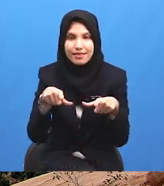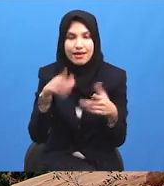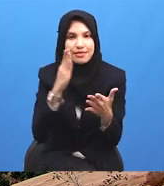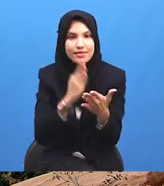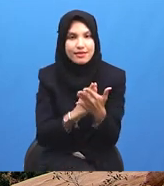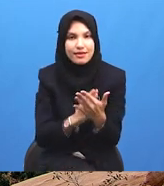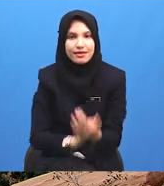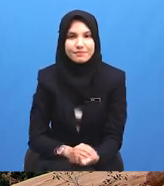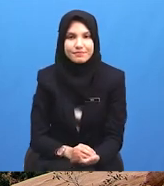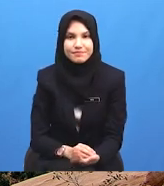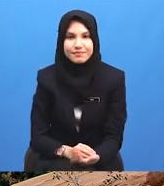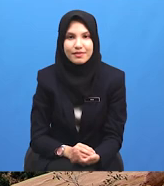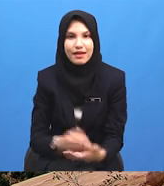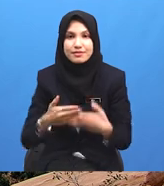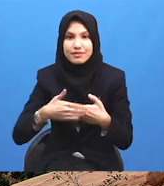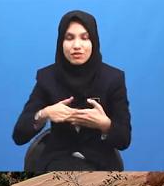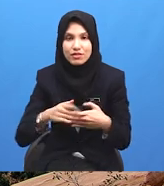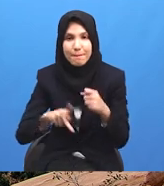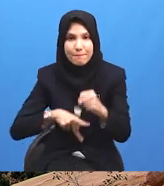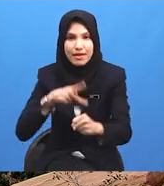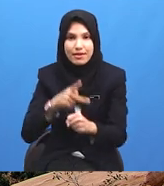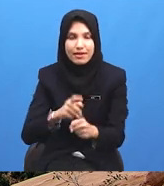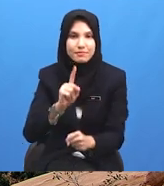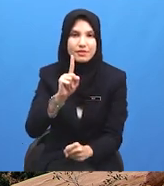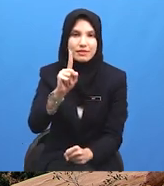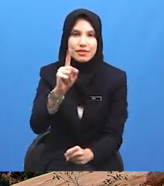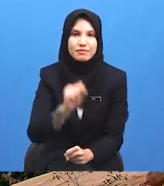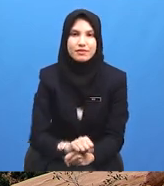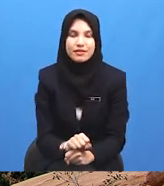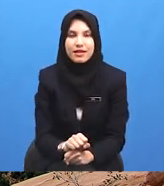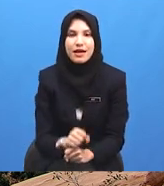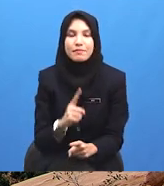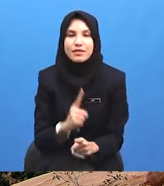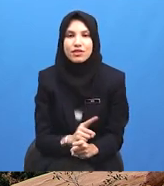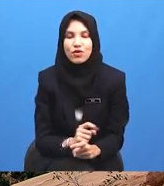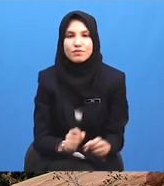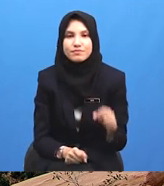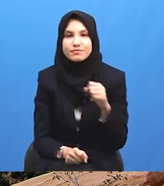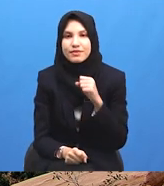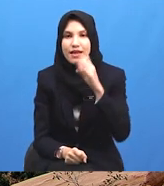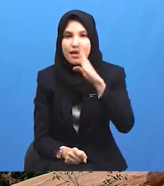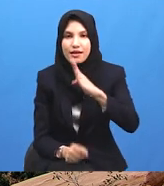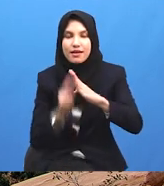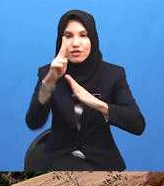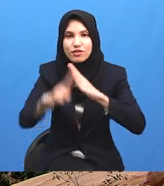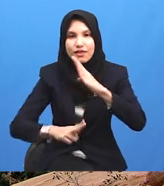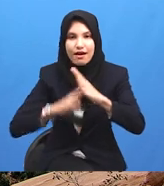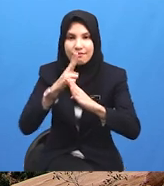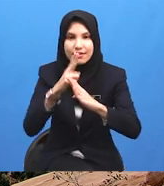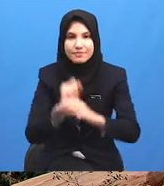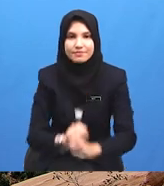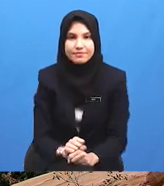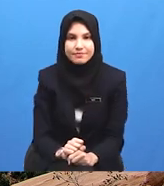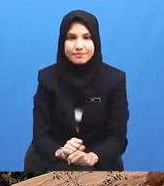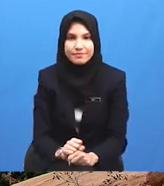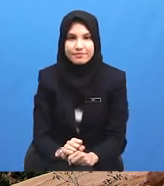Seterusnya, planet pertama ialah betul, Yutarit. Planet yang paling dekat